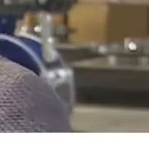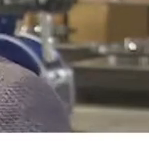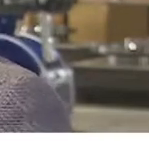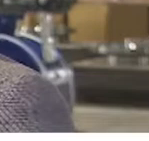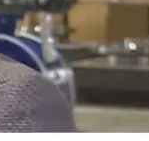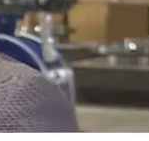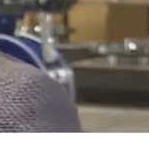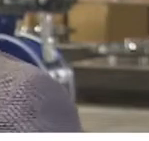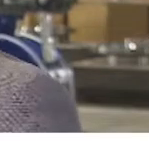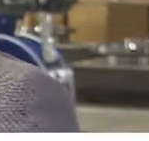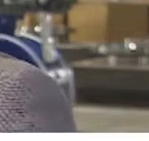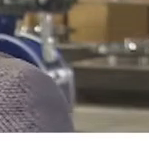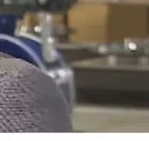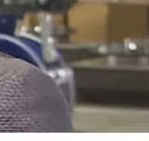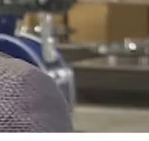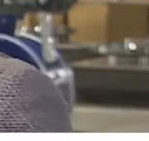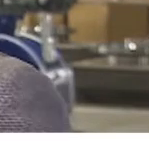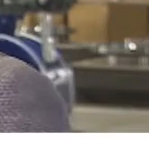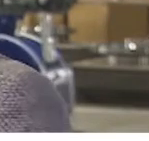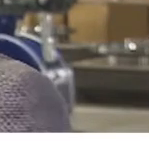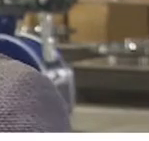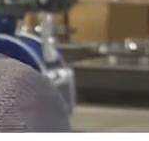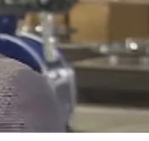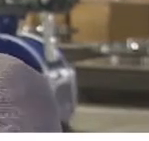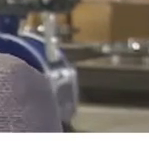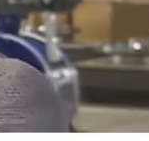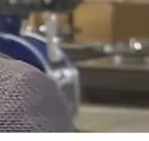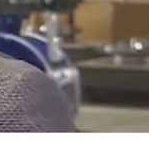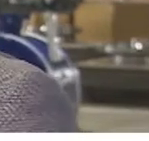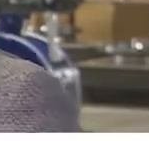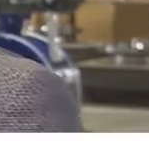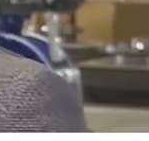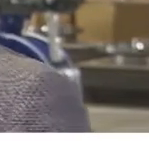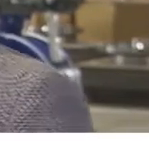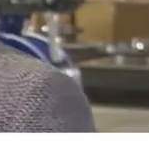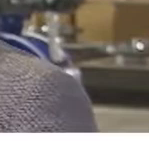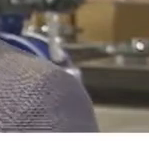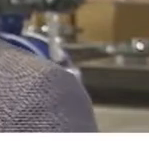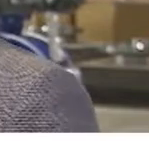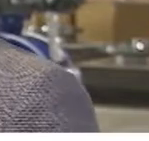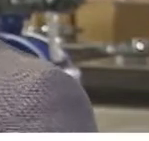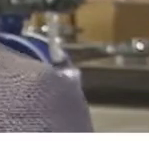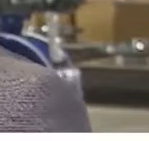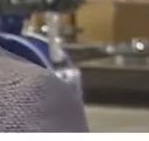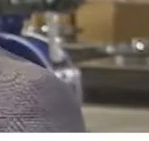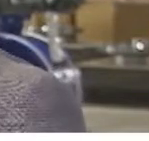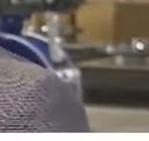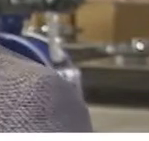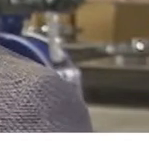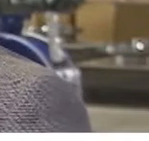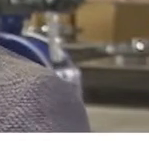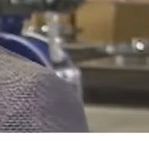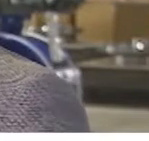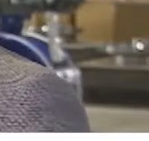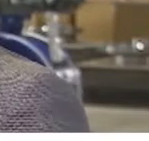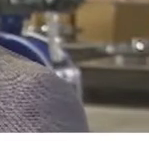жасап бере аламыз сізге. Бізге қайталады қолданады. Бұны жаңағы су тасымалдау, жылу тасымалдау, және осы соңғы жылдары біз